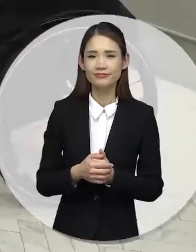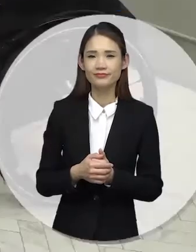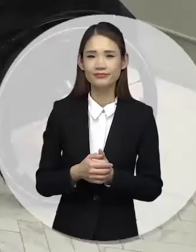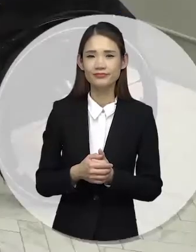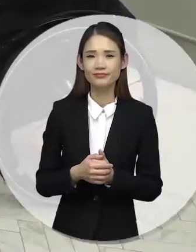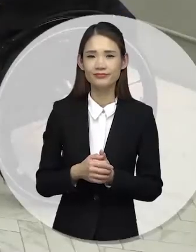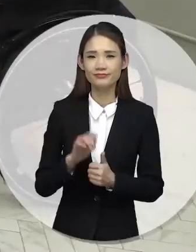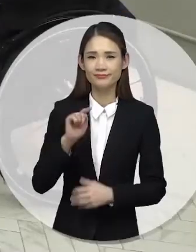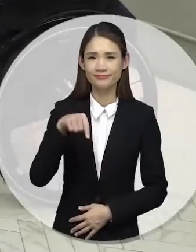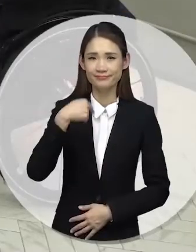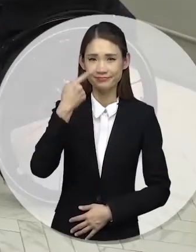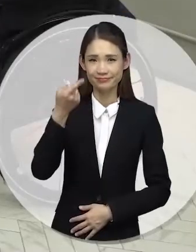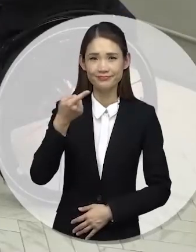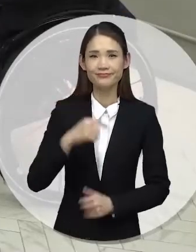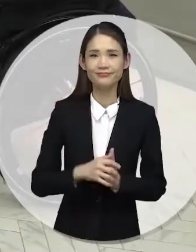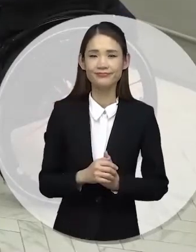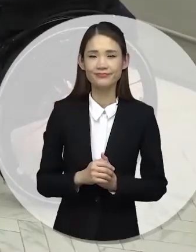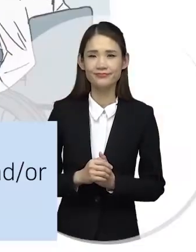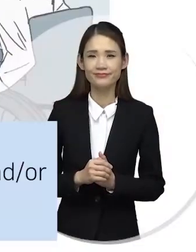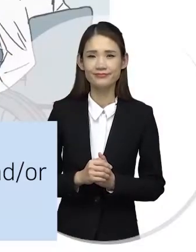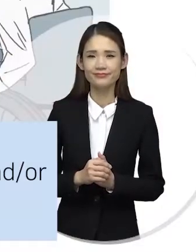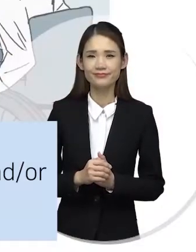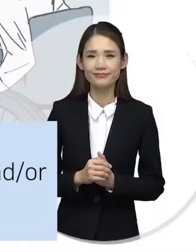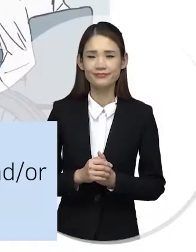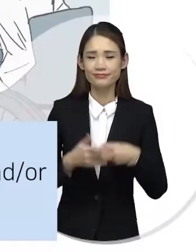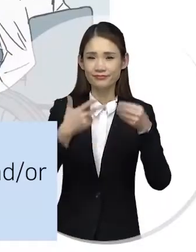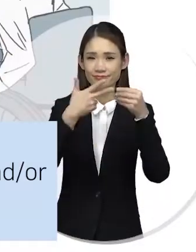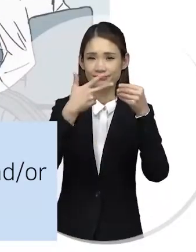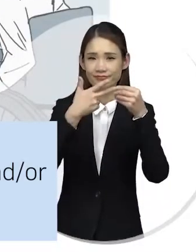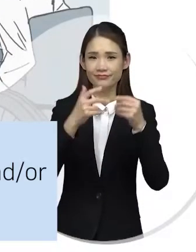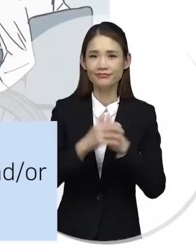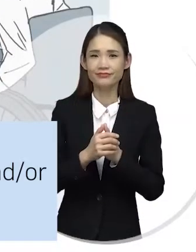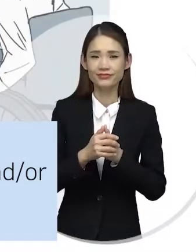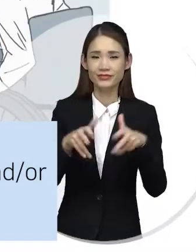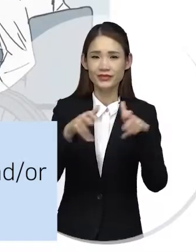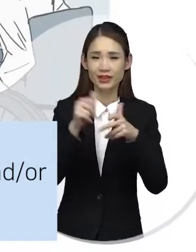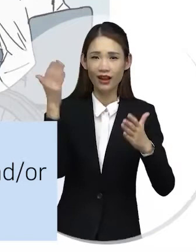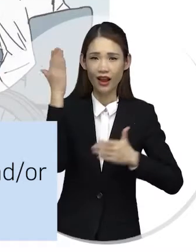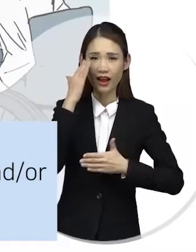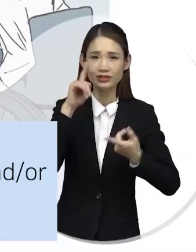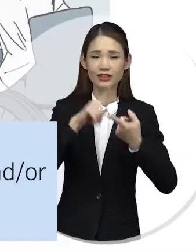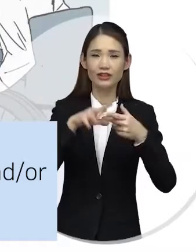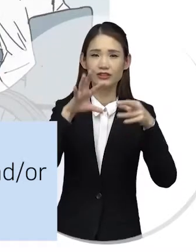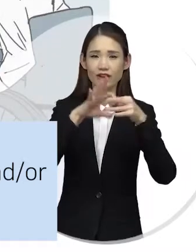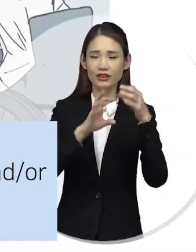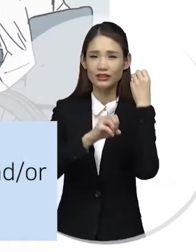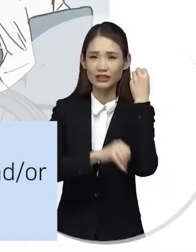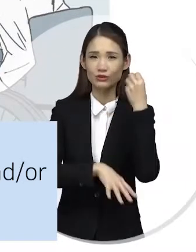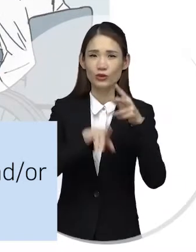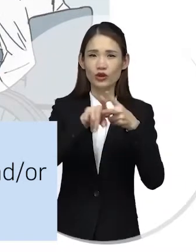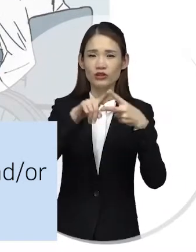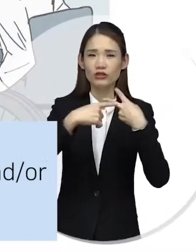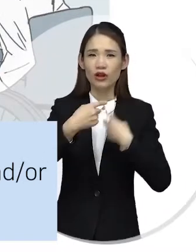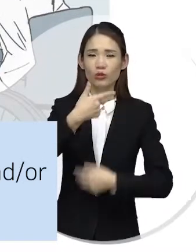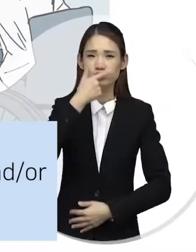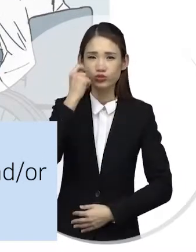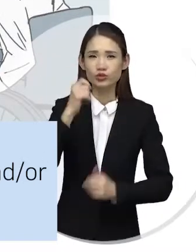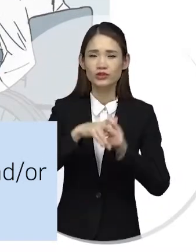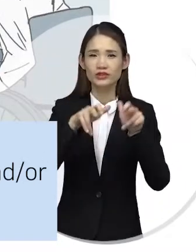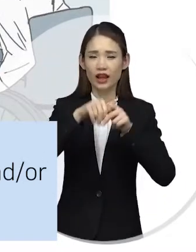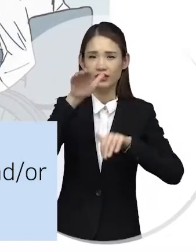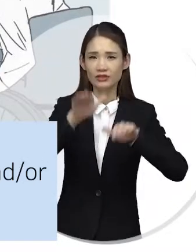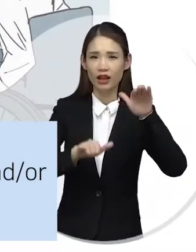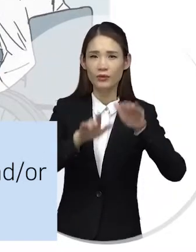자, 그러면은 다음 단계로 또 넘어가 볼게요. 7번. 장애 학생에 대한 기본적인 이해가 없거나